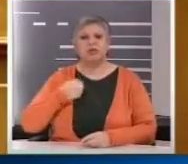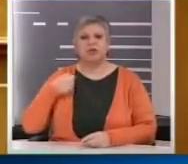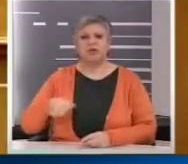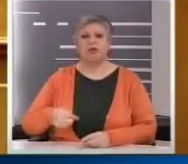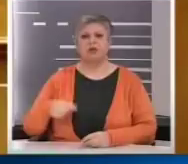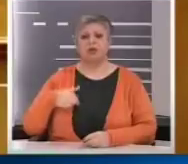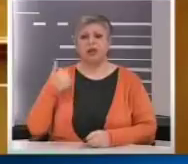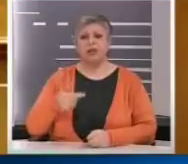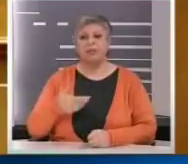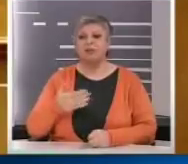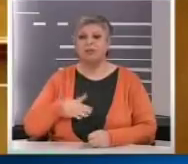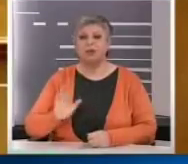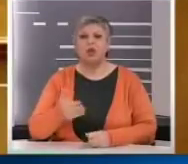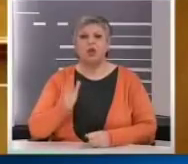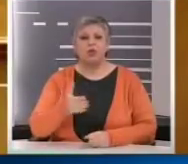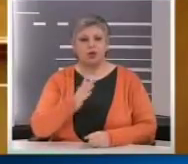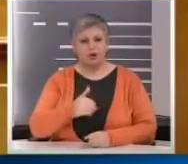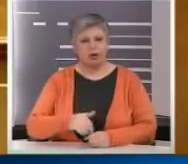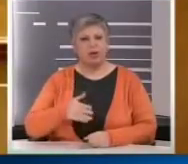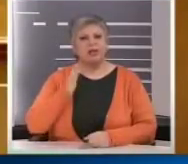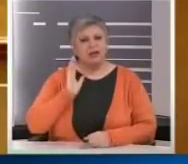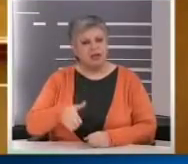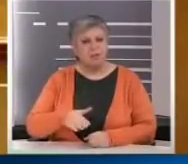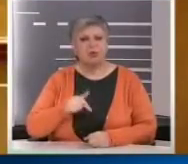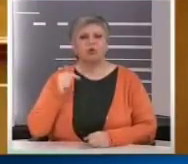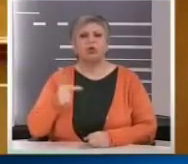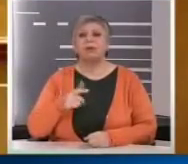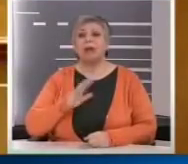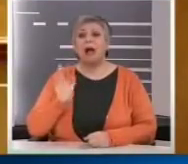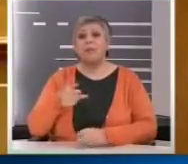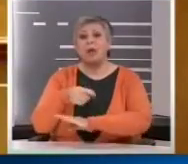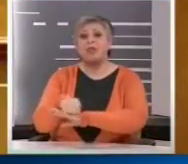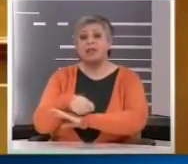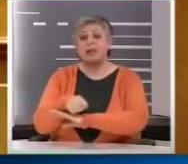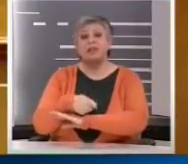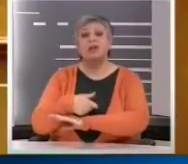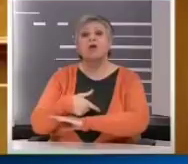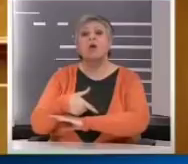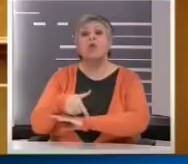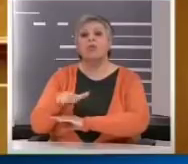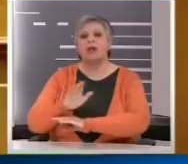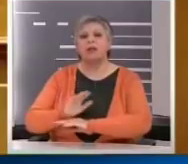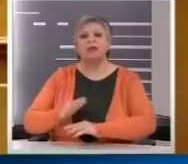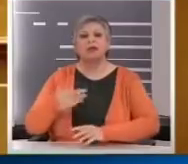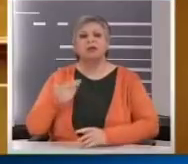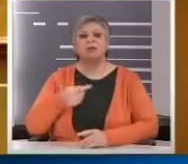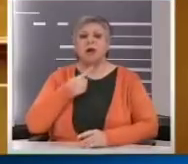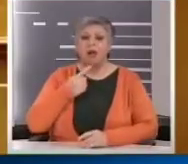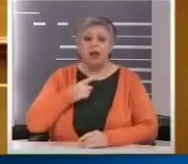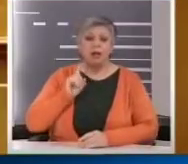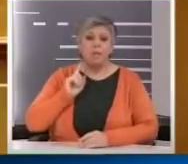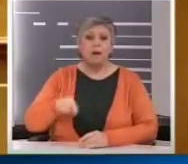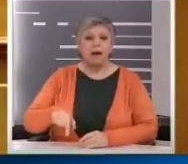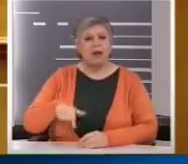αν το ΑΣΕΠ, το ΣΤΕ δεν έριχνε τον πρώτο νόμο και αν μια σειρά από δικαστές δεν βγάζαν αποφάσεις ότι με το αυτό